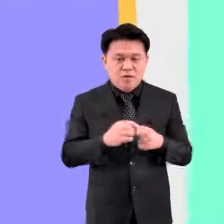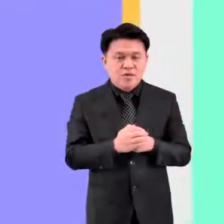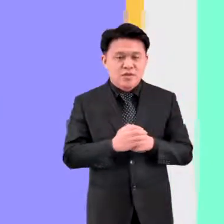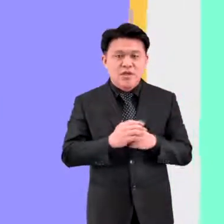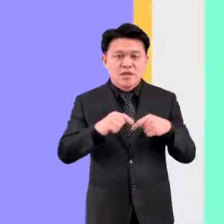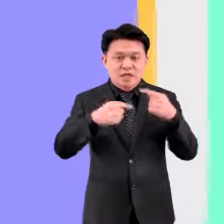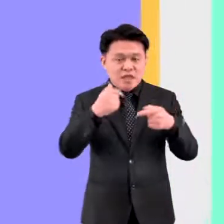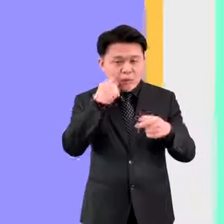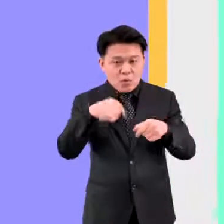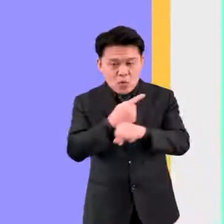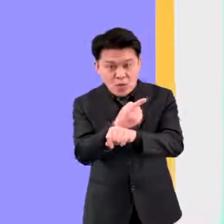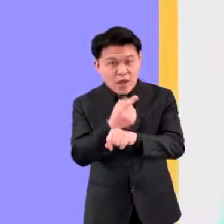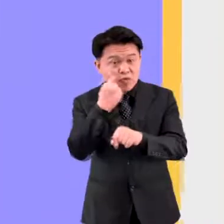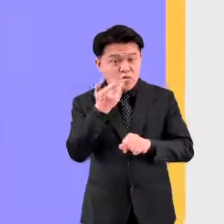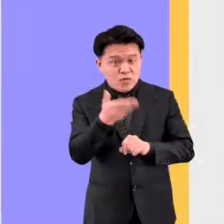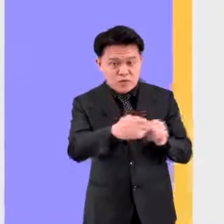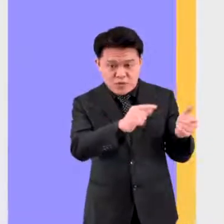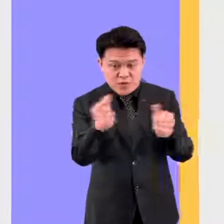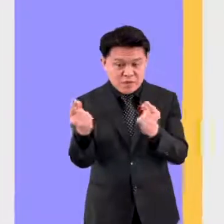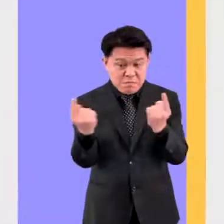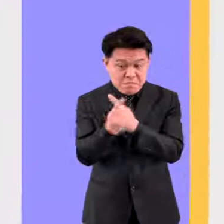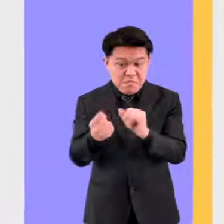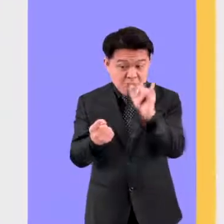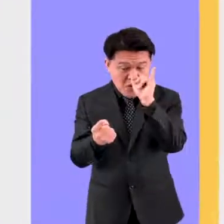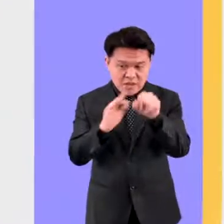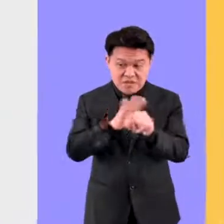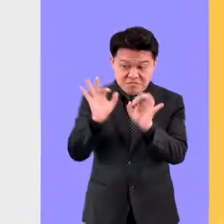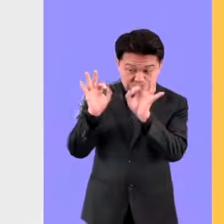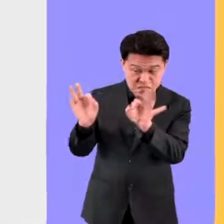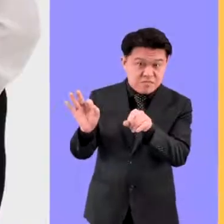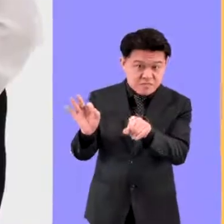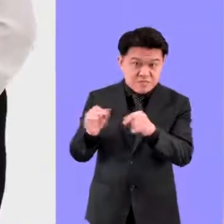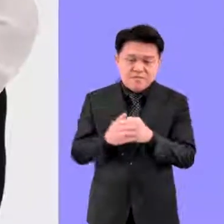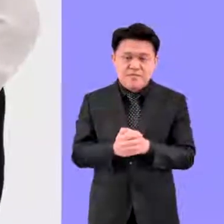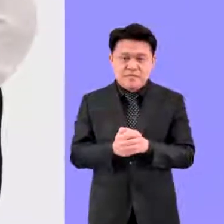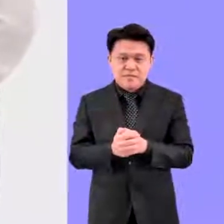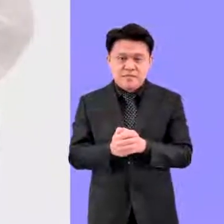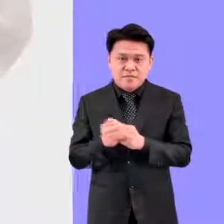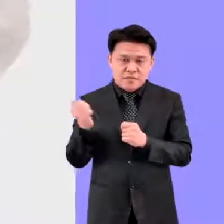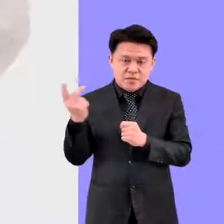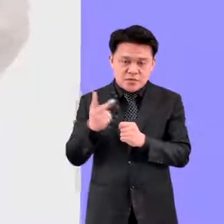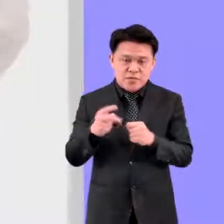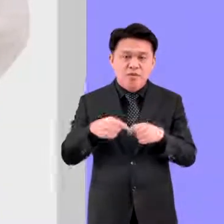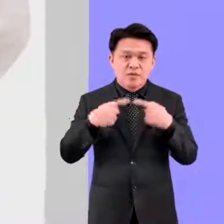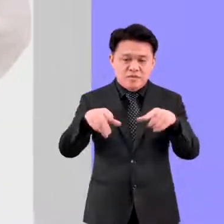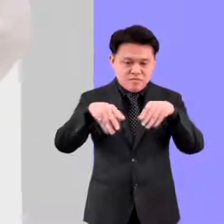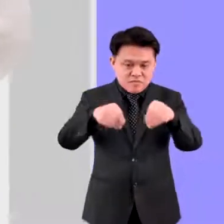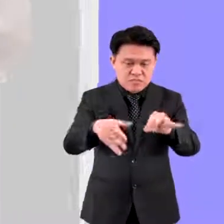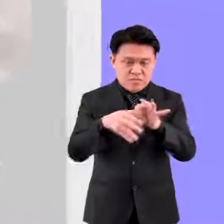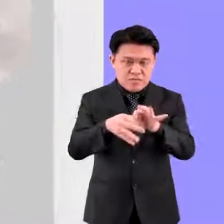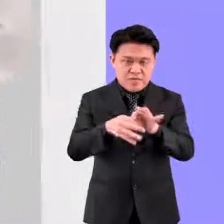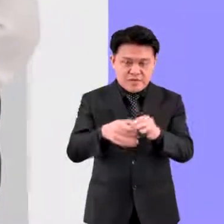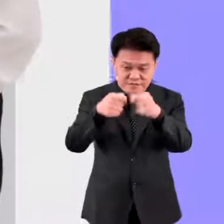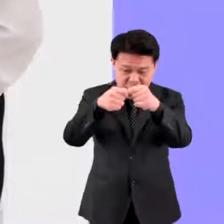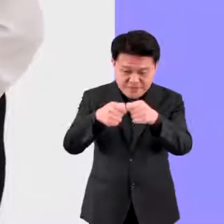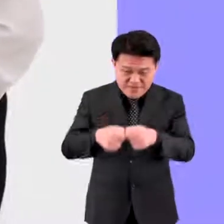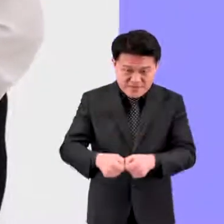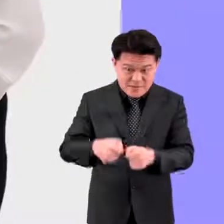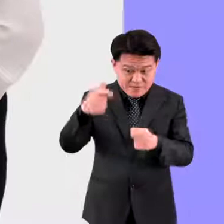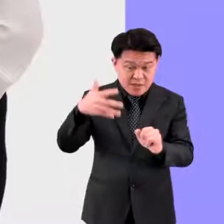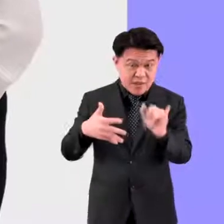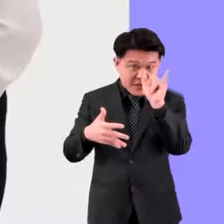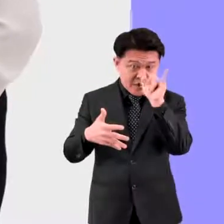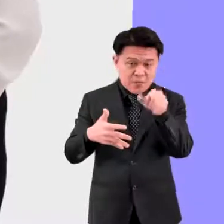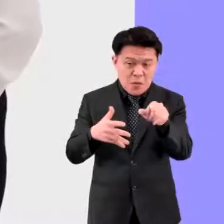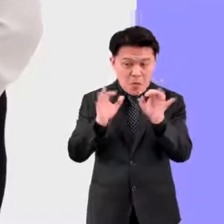사항에 대한 부분들의 변화가 있어서 잘 챙겨보셔야 할 것 같습니다. 참여 중단에 대한 부분들도 보다